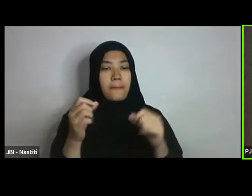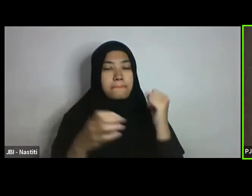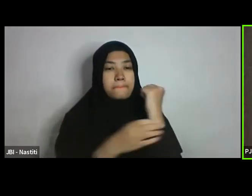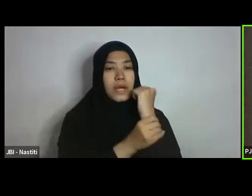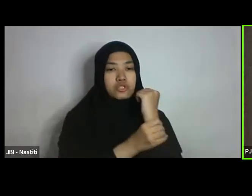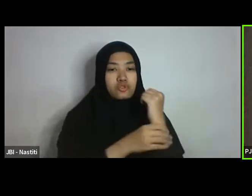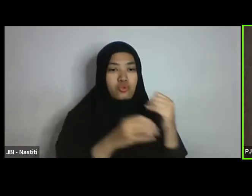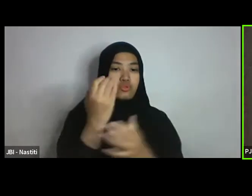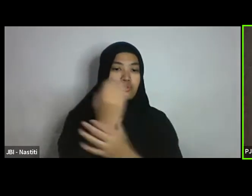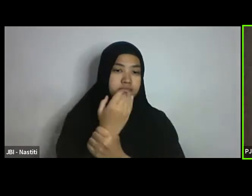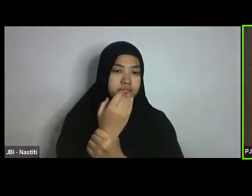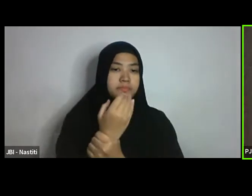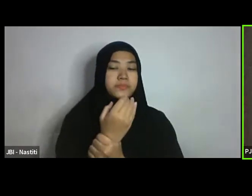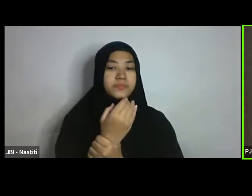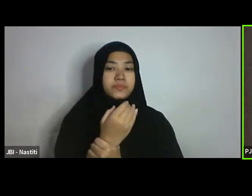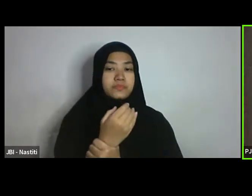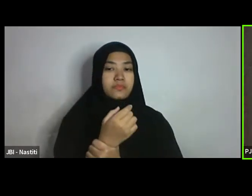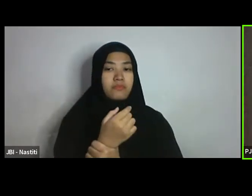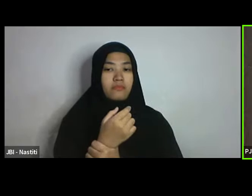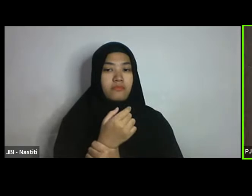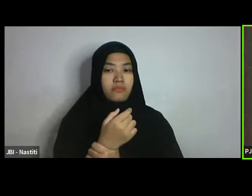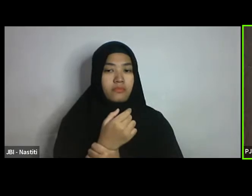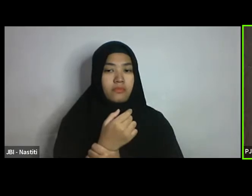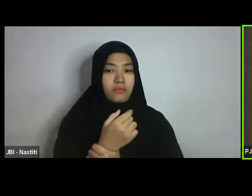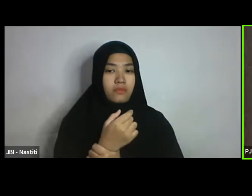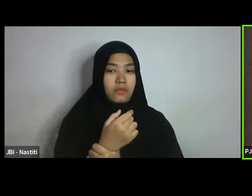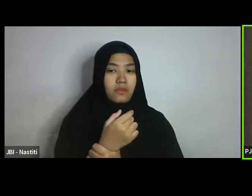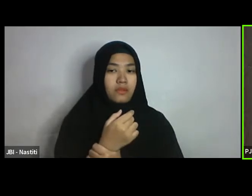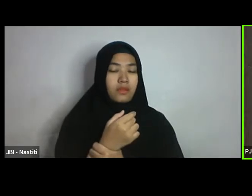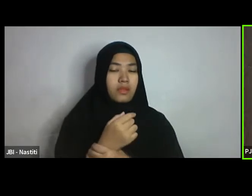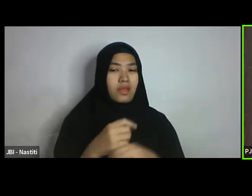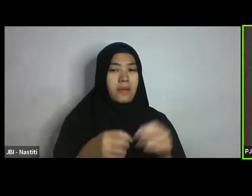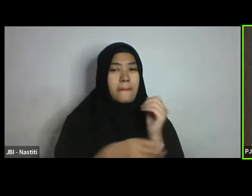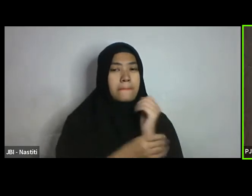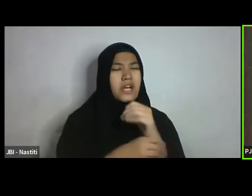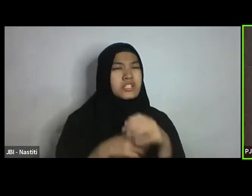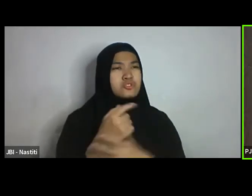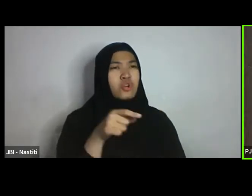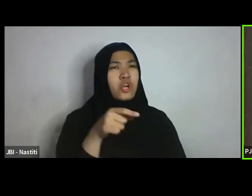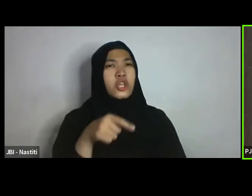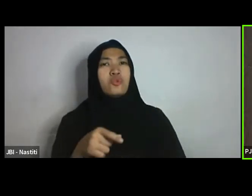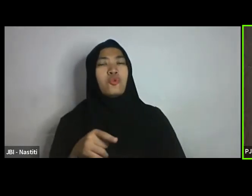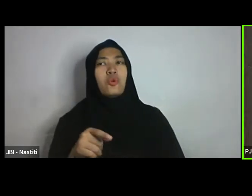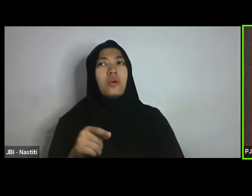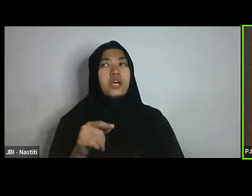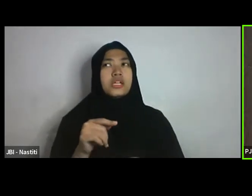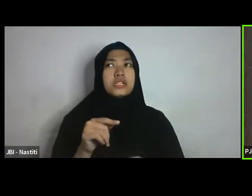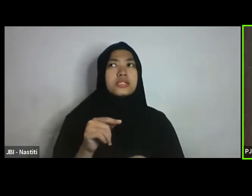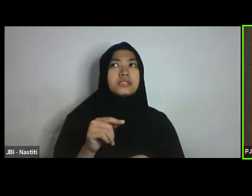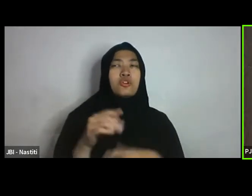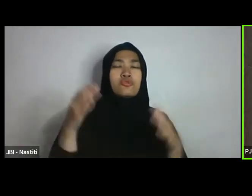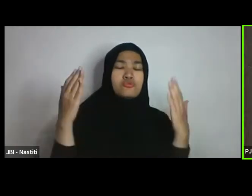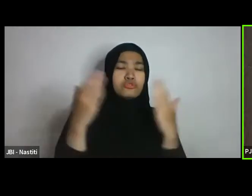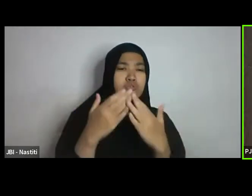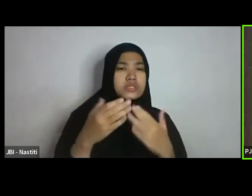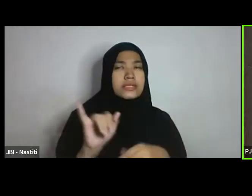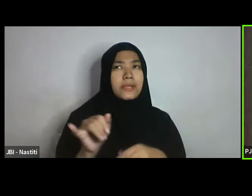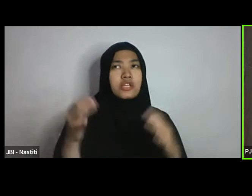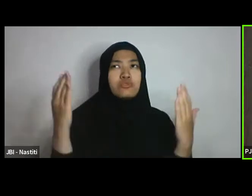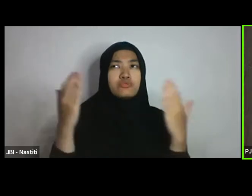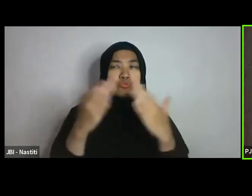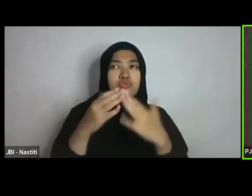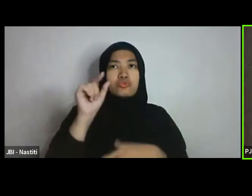penyelesaian pasung itu masih terkonsentrasi kepada memberikan obat. Padahal tadi seperti sudah dikatakan oleh Ibu Mamnuah